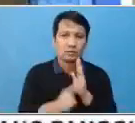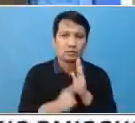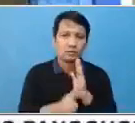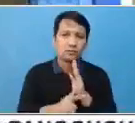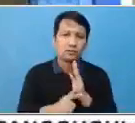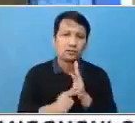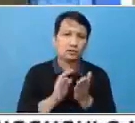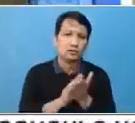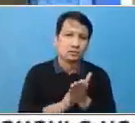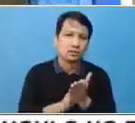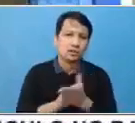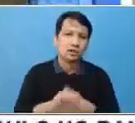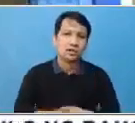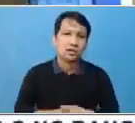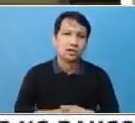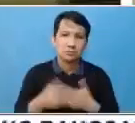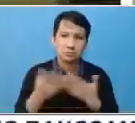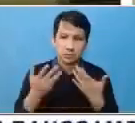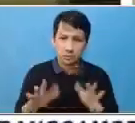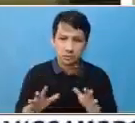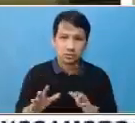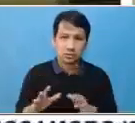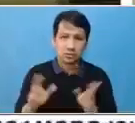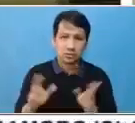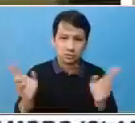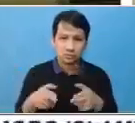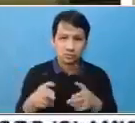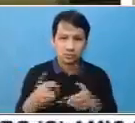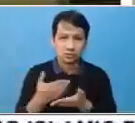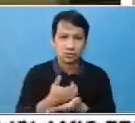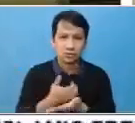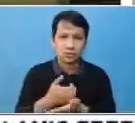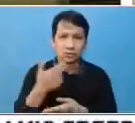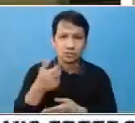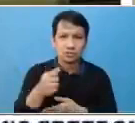Alam mo, Chi, madami akong utang sa kanila. Ang maswerte ko lang,